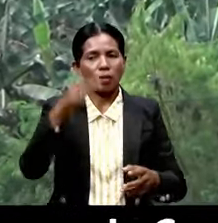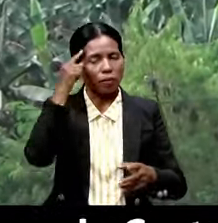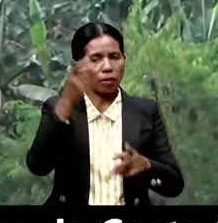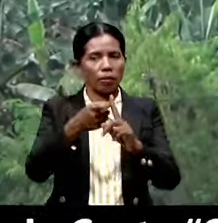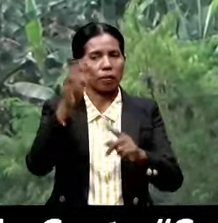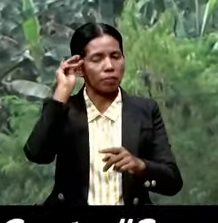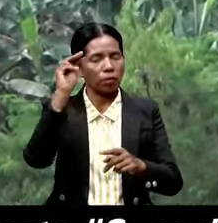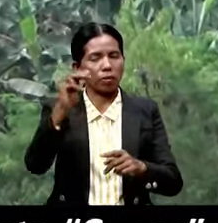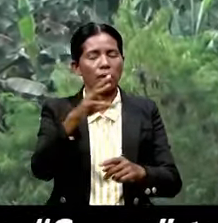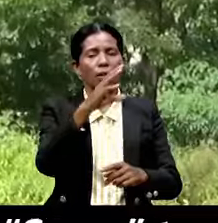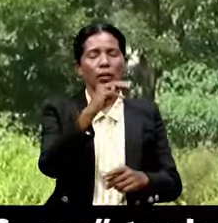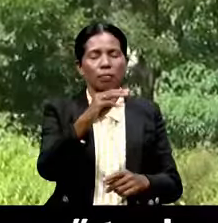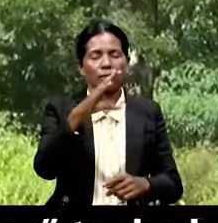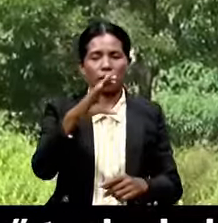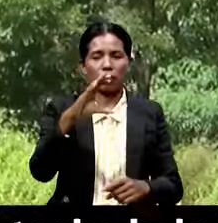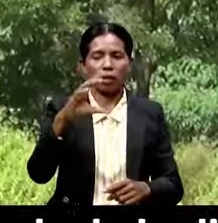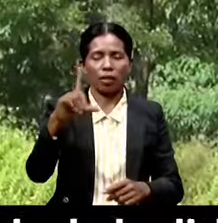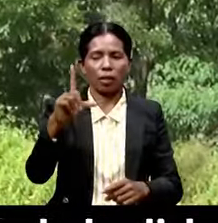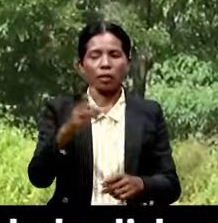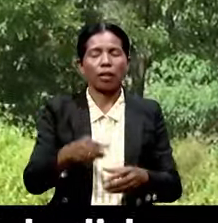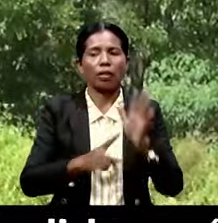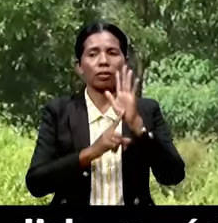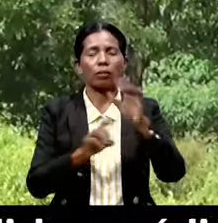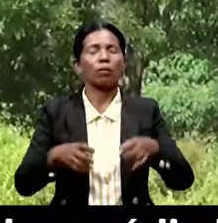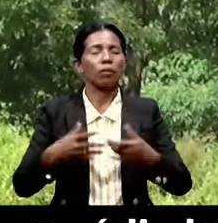ministerio combatente libertação nacional hahu fo sayona konaba